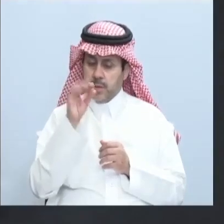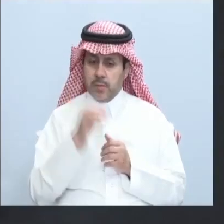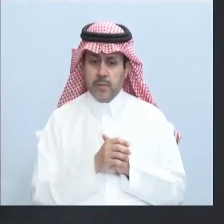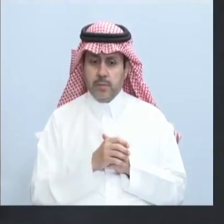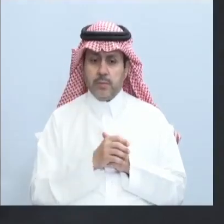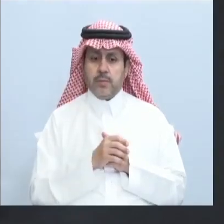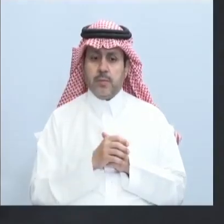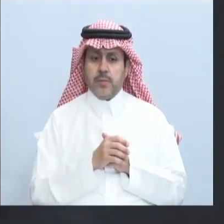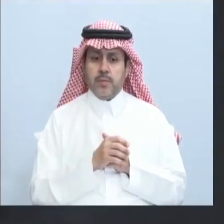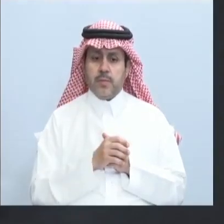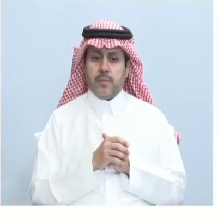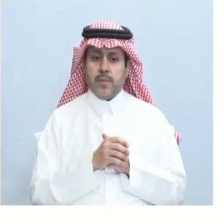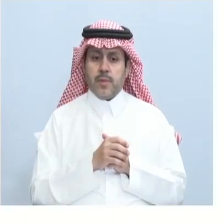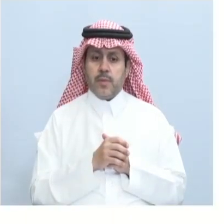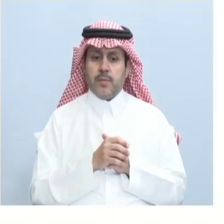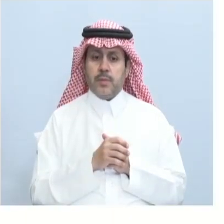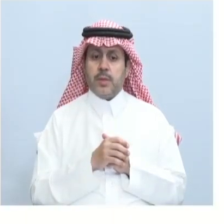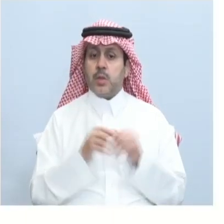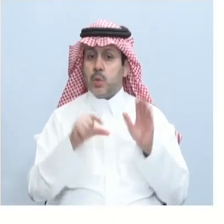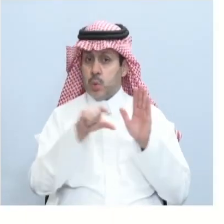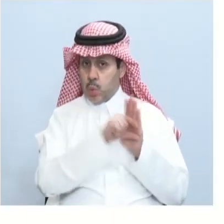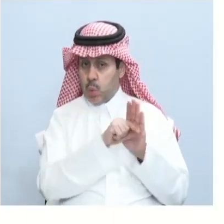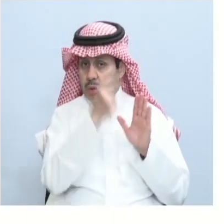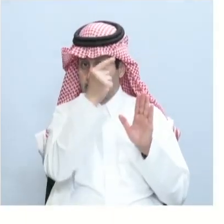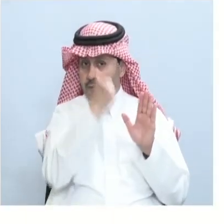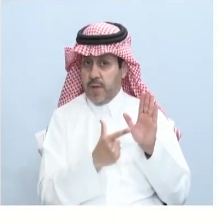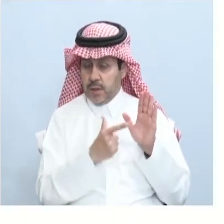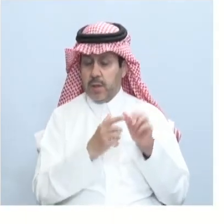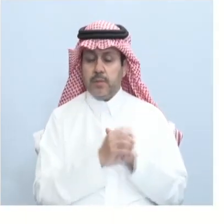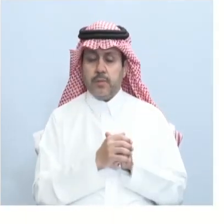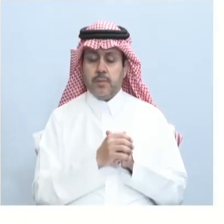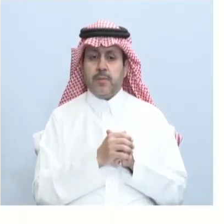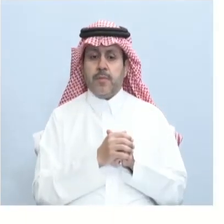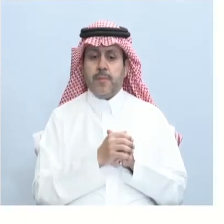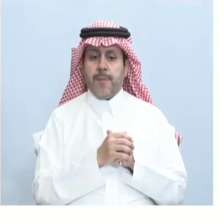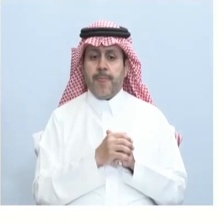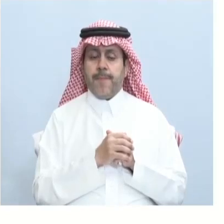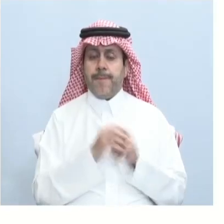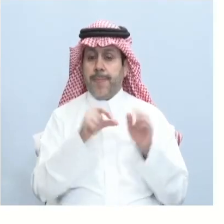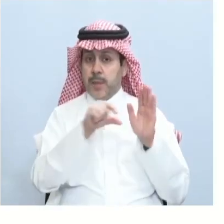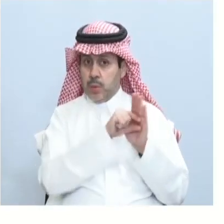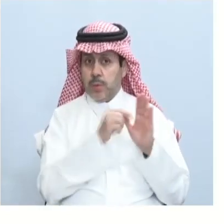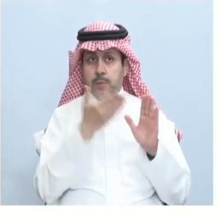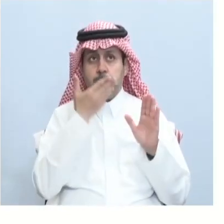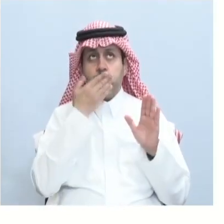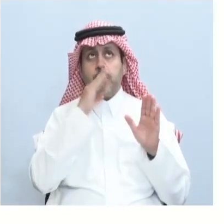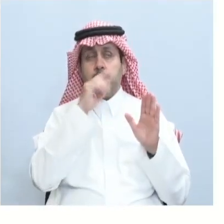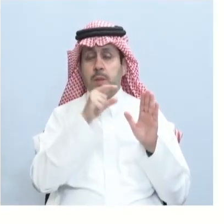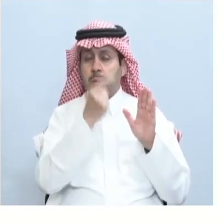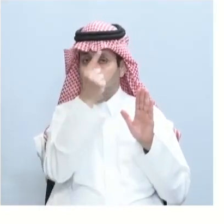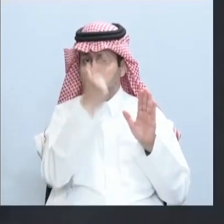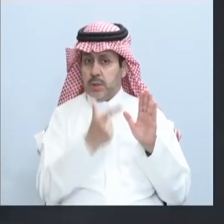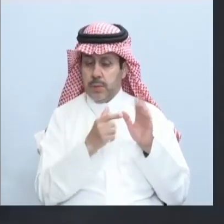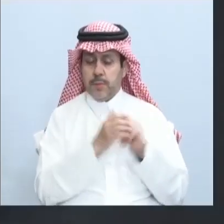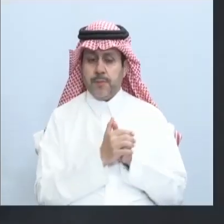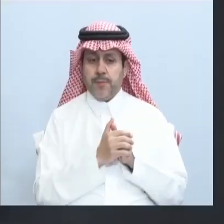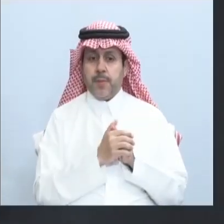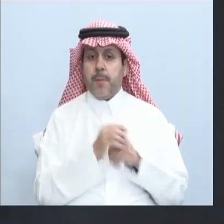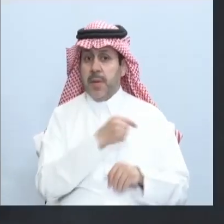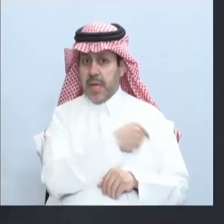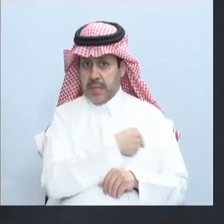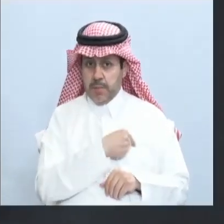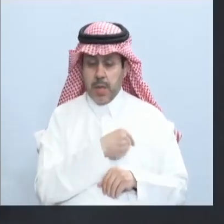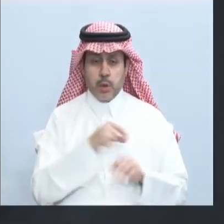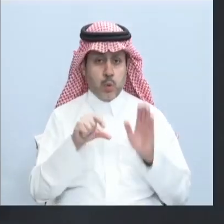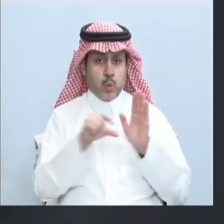نقول سبعا من المثاني المقصود بها سوره الفاتحه وقلنا قبل قليل ان من اسماء سوره